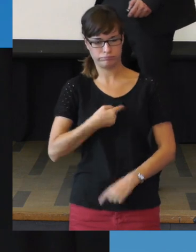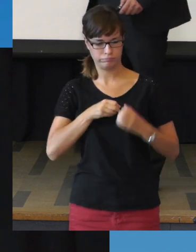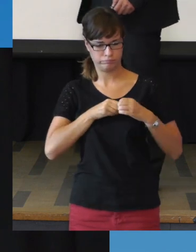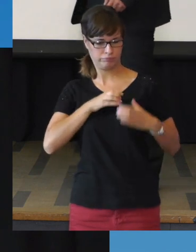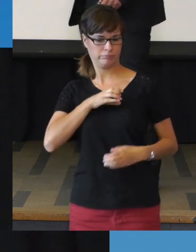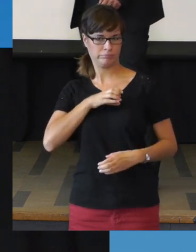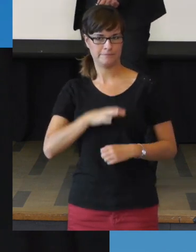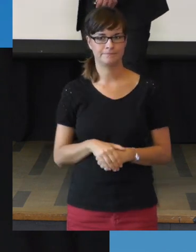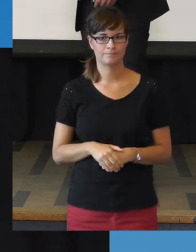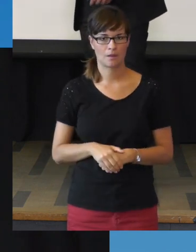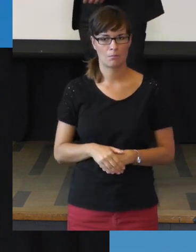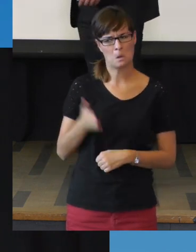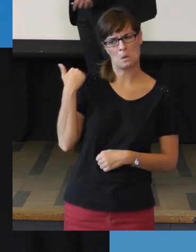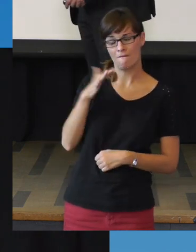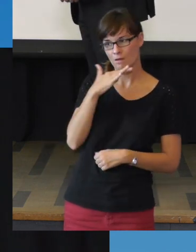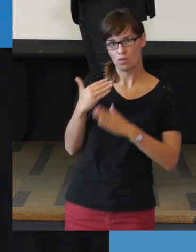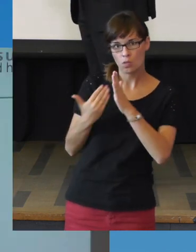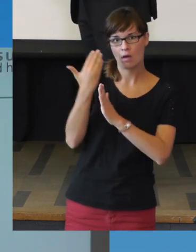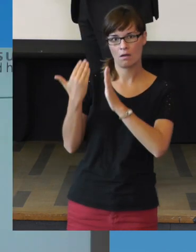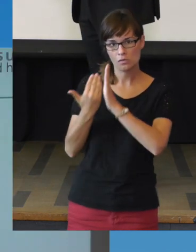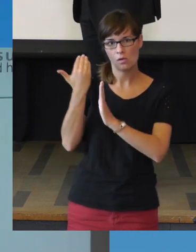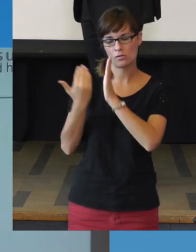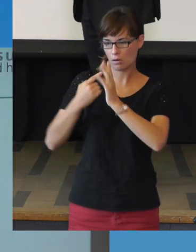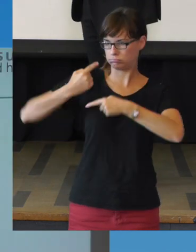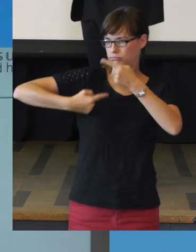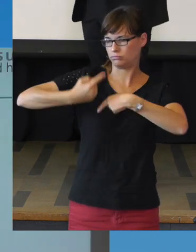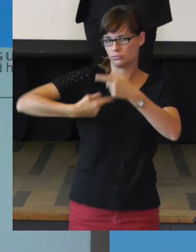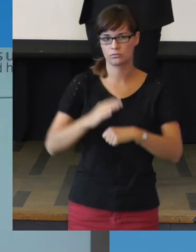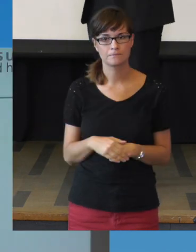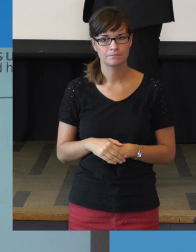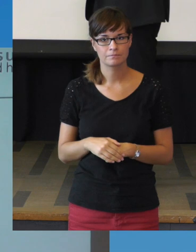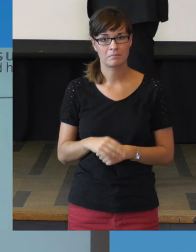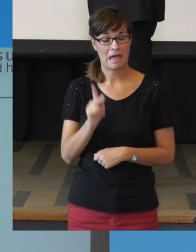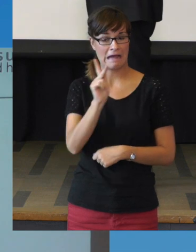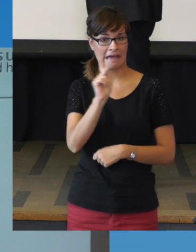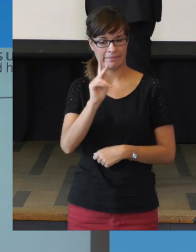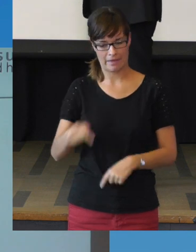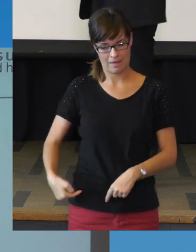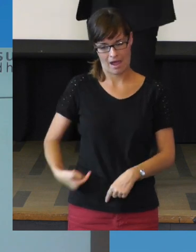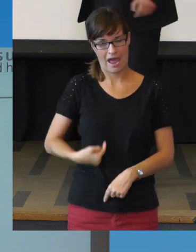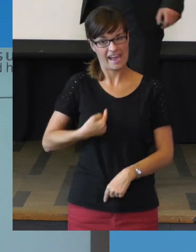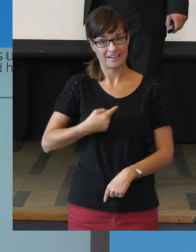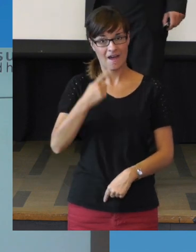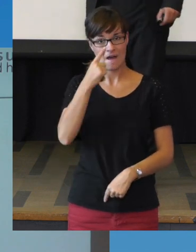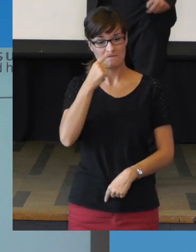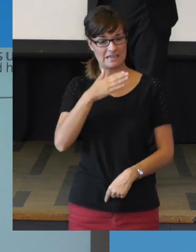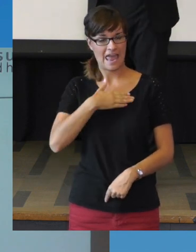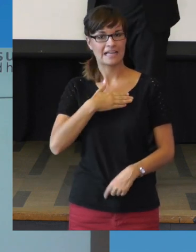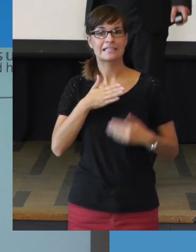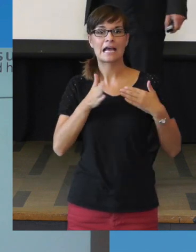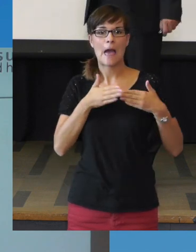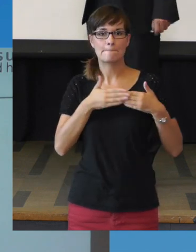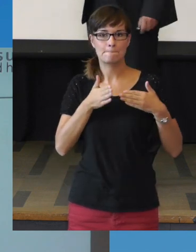Jahren vieles weiterentwickelt. Ganz wesentlich weiterentwickelt haben sich die Kathetereingriffe bei Herzklappenerkrankungen, also nicht